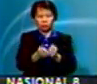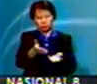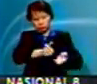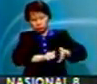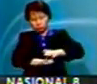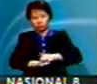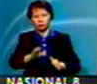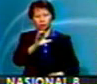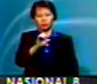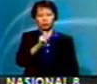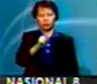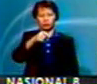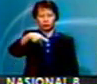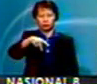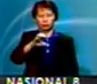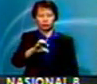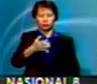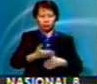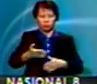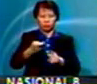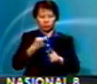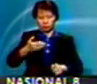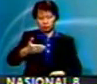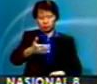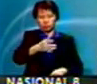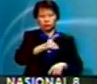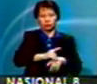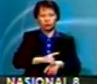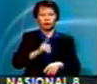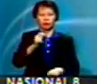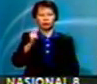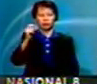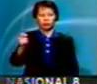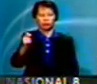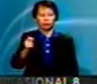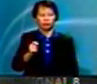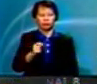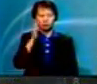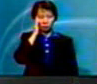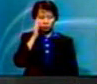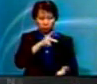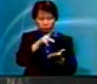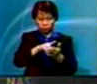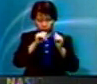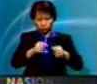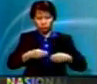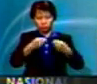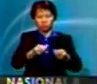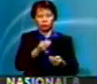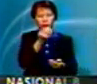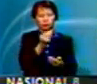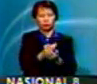pembukusan CPPC produk berasaskan ikan di Pengkalang Kubur Tumpat. Menyedari pusat itu berupaya memberi